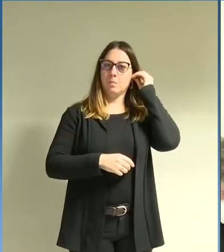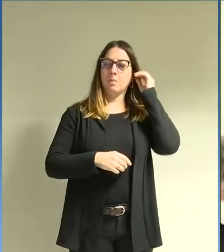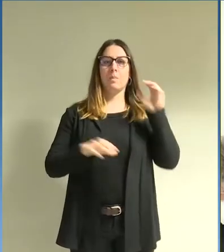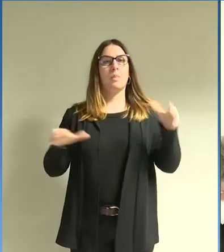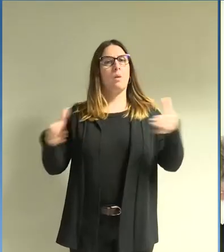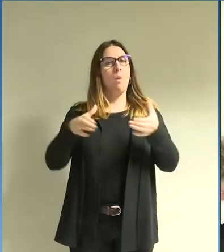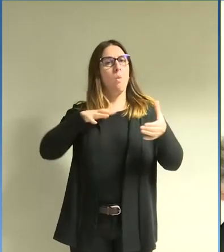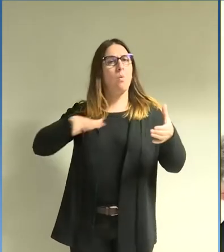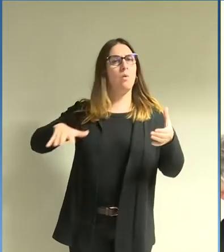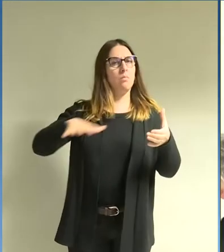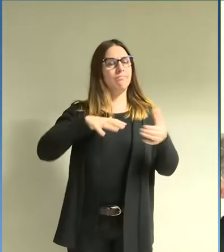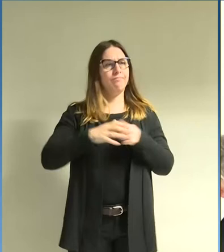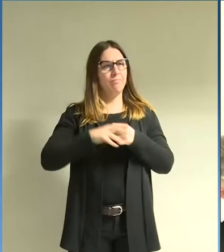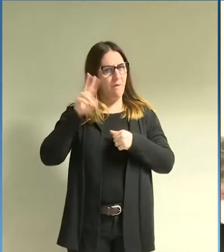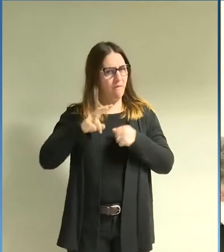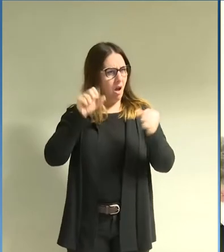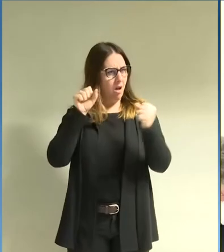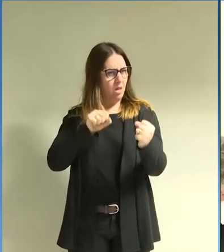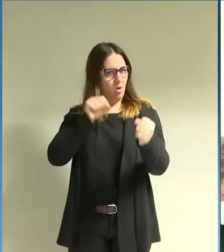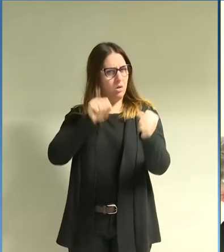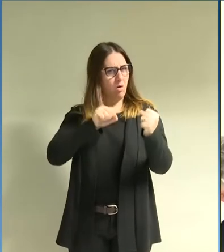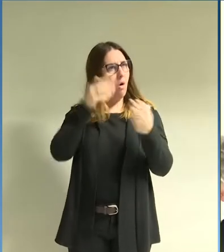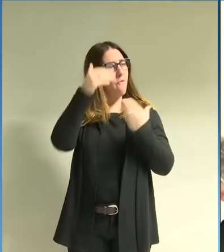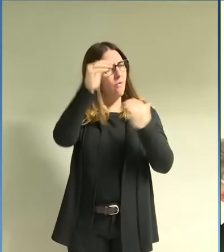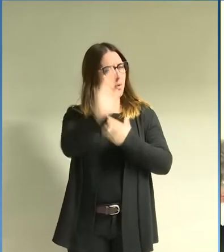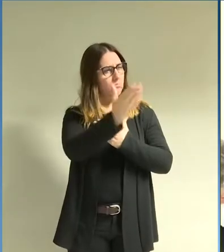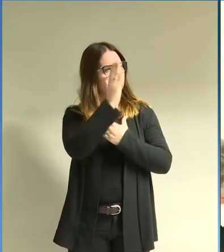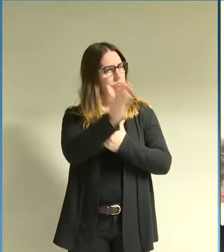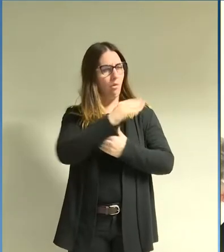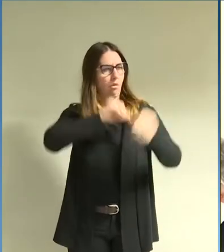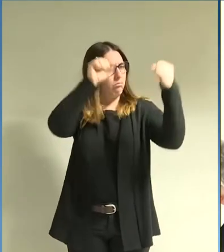profondément les préoccupations indiqué dans ce voeu